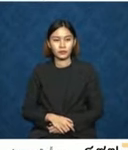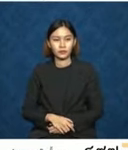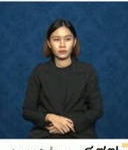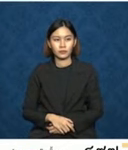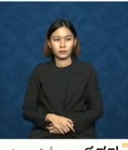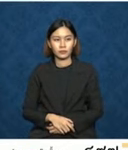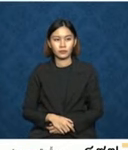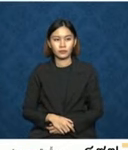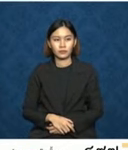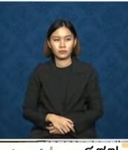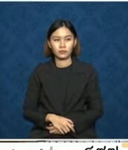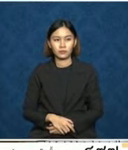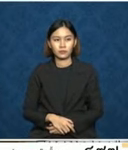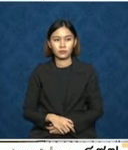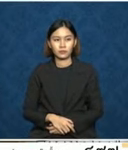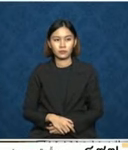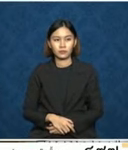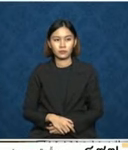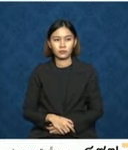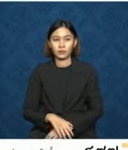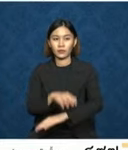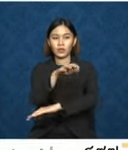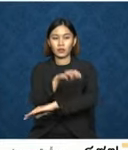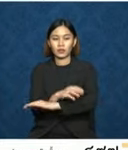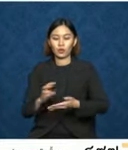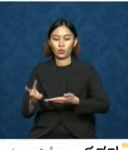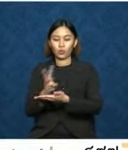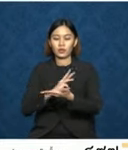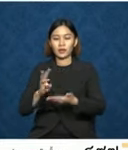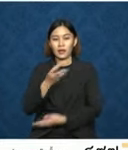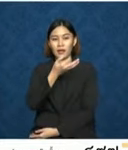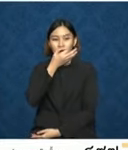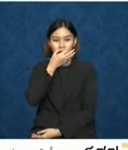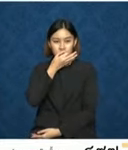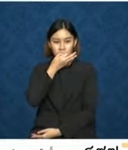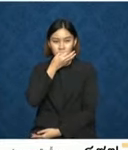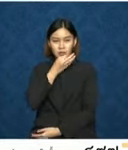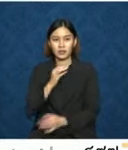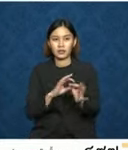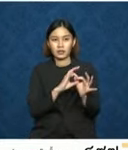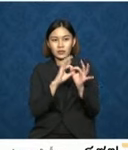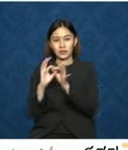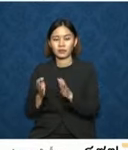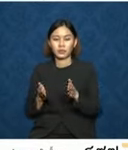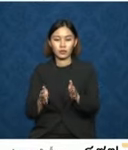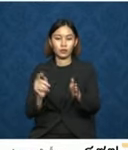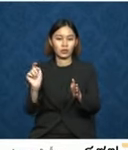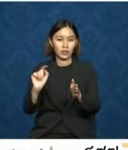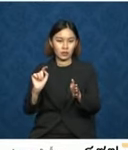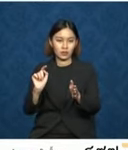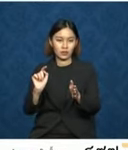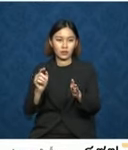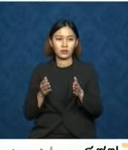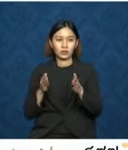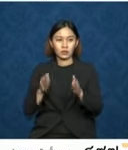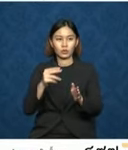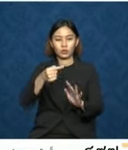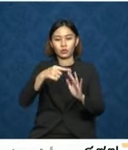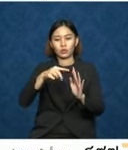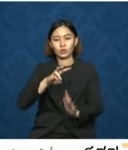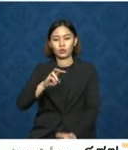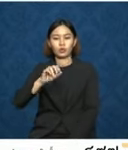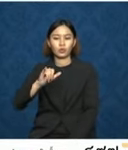ครับแยกวิลัยการอาชีพที่เชื่อมถนนระหว่างถนนสายห้วยเม็กท่า